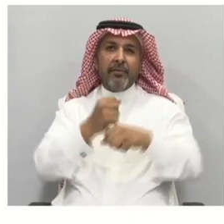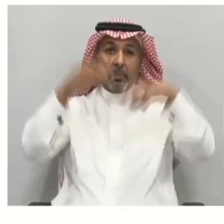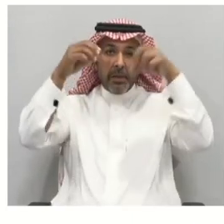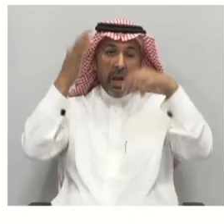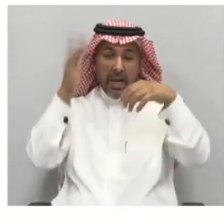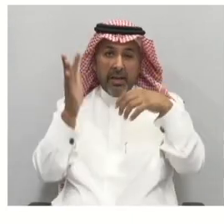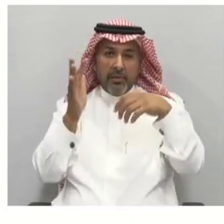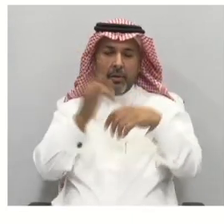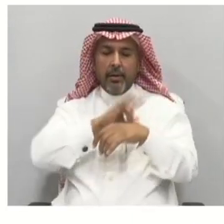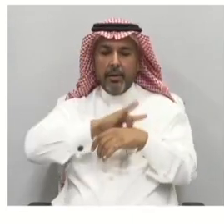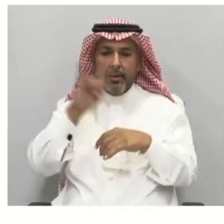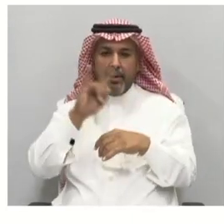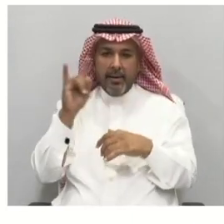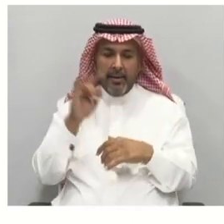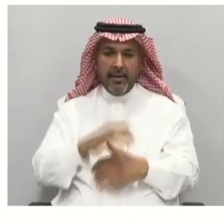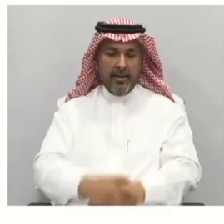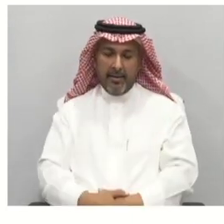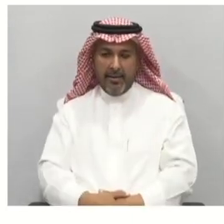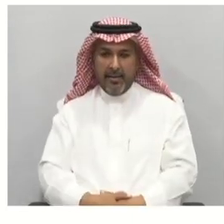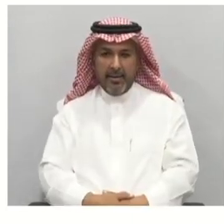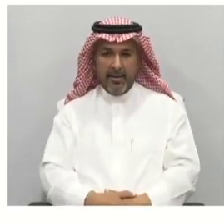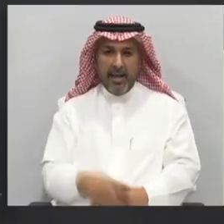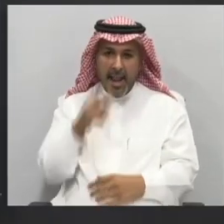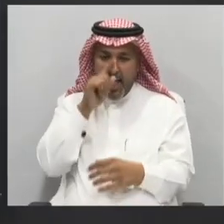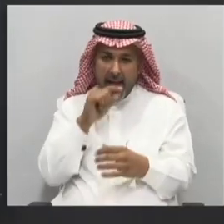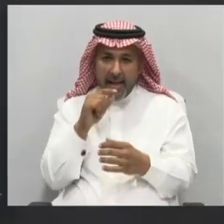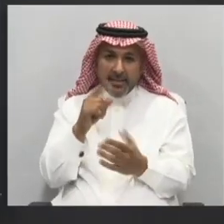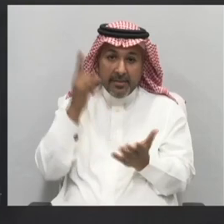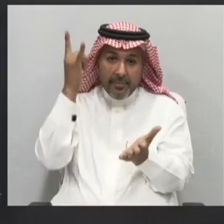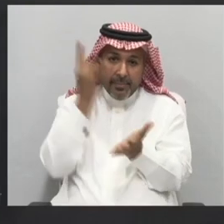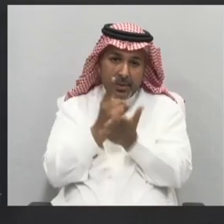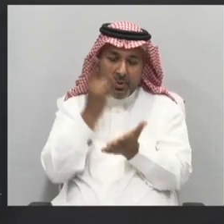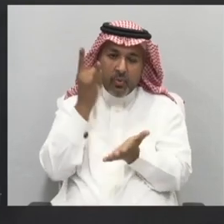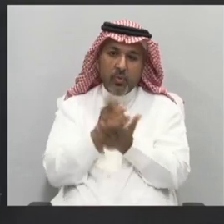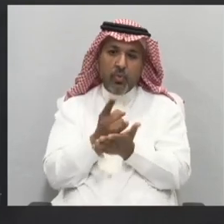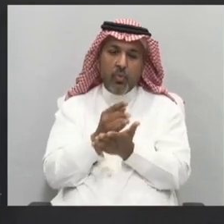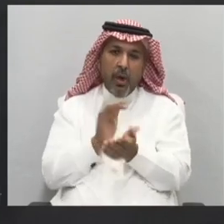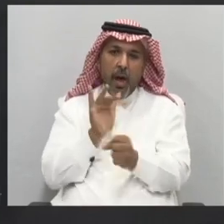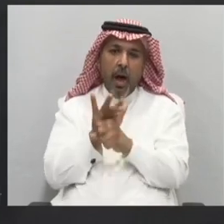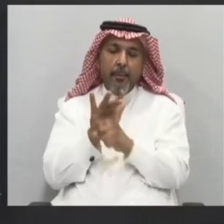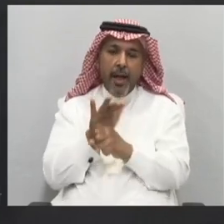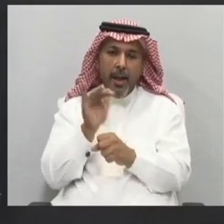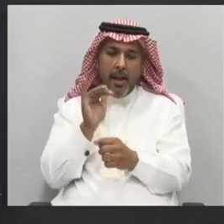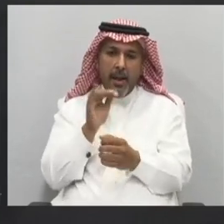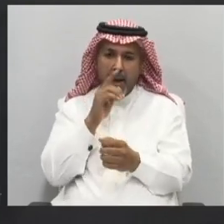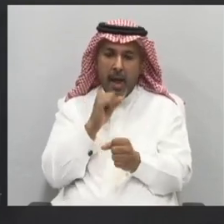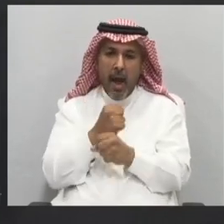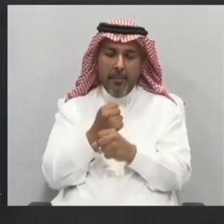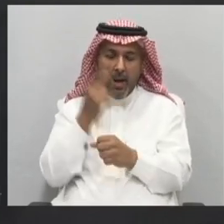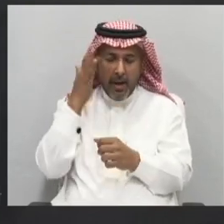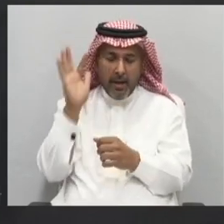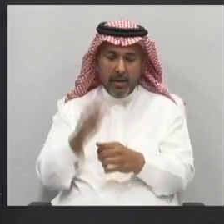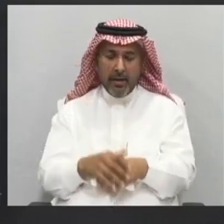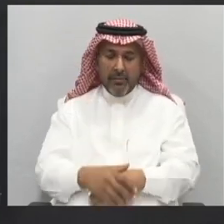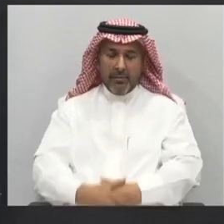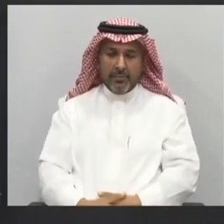لا يكون خالقا لا يستطيع المخلوق ان يخلق نفسه ولا يمكن ان يكون خالق فالشيء لا يخلق